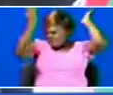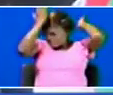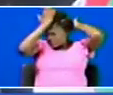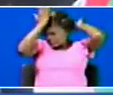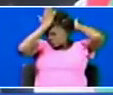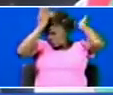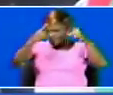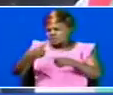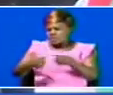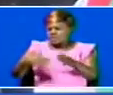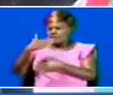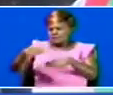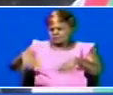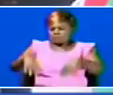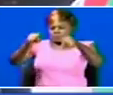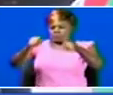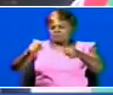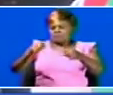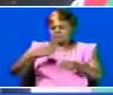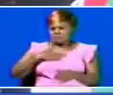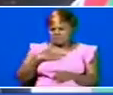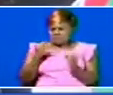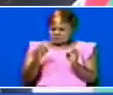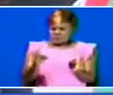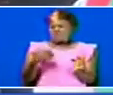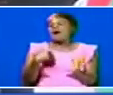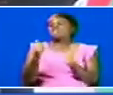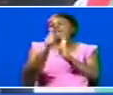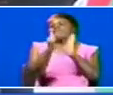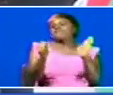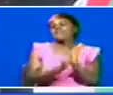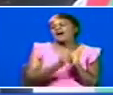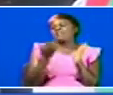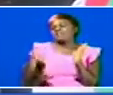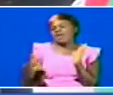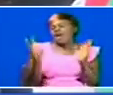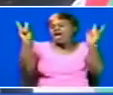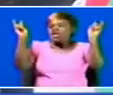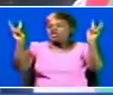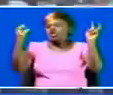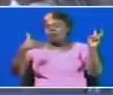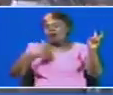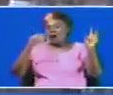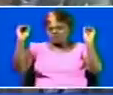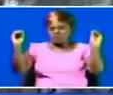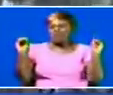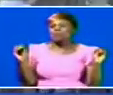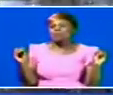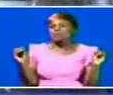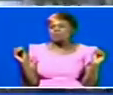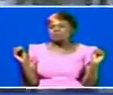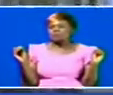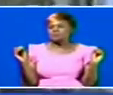elected next year to succeed me, kama if there will be that agenda. So I have no issues to discuss about that.